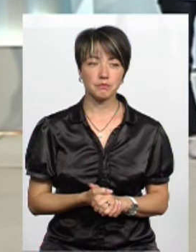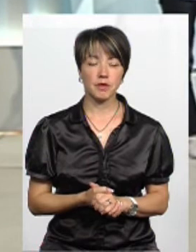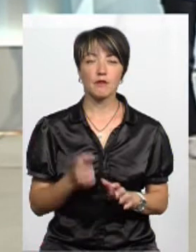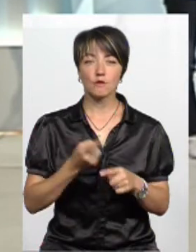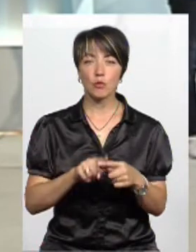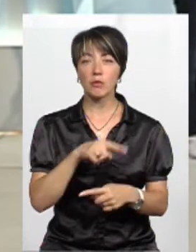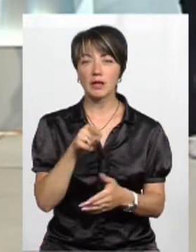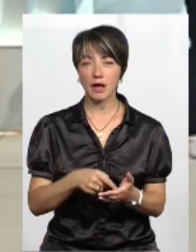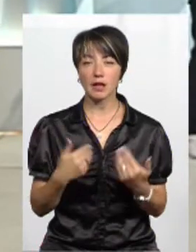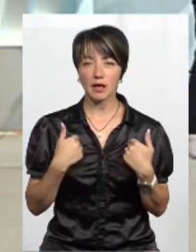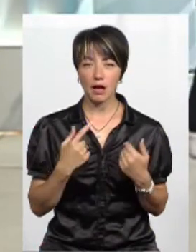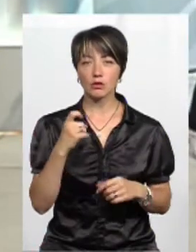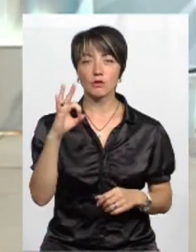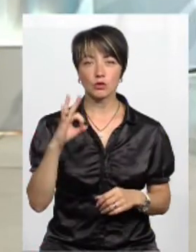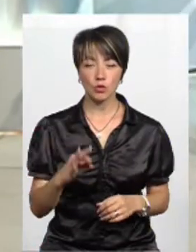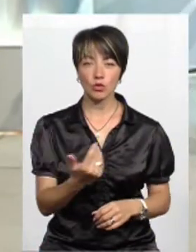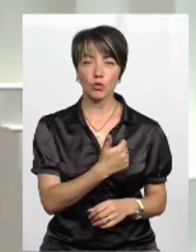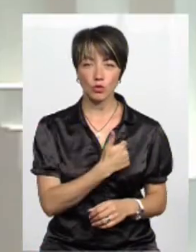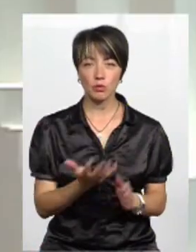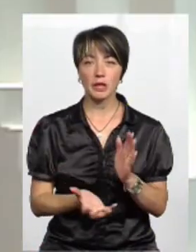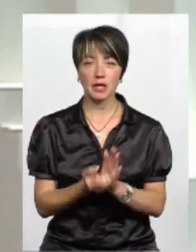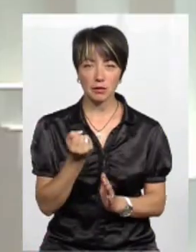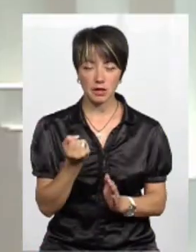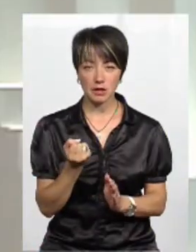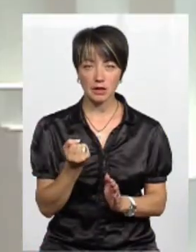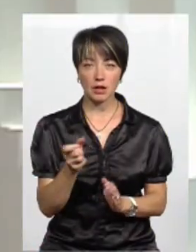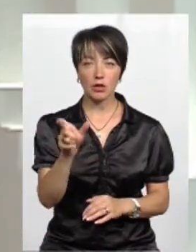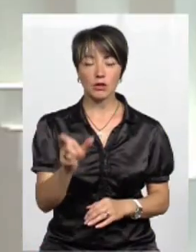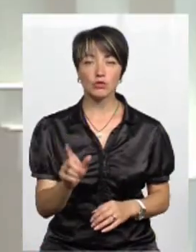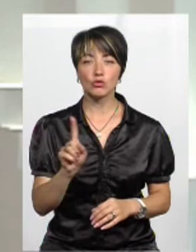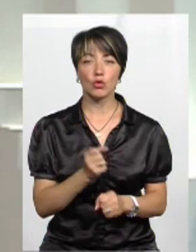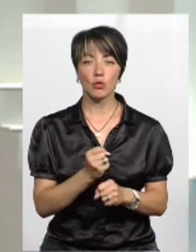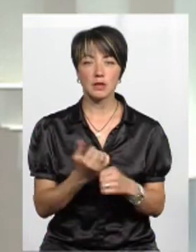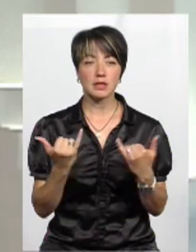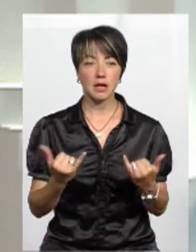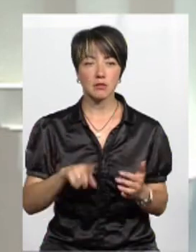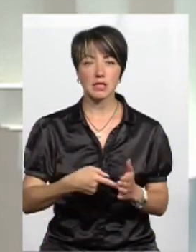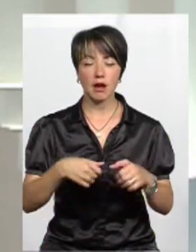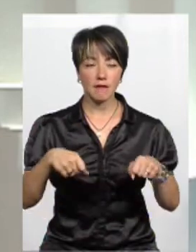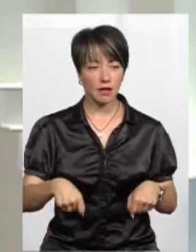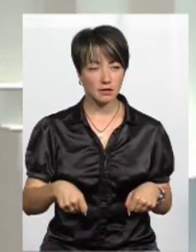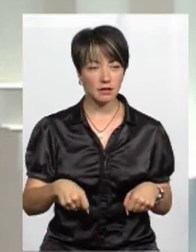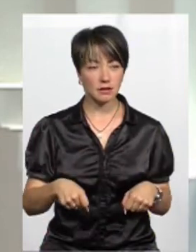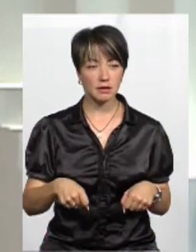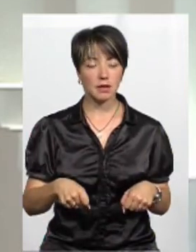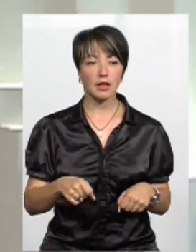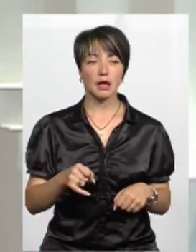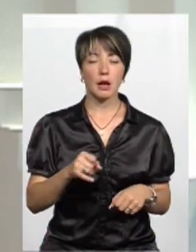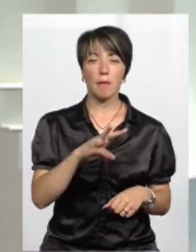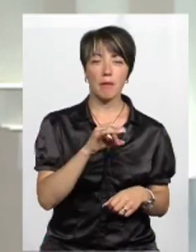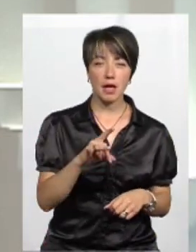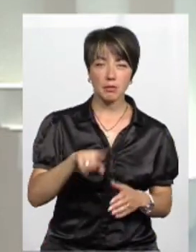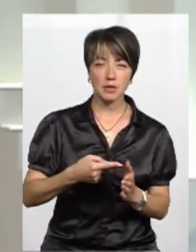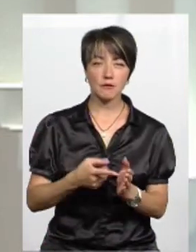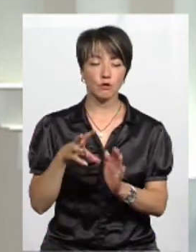В цьому питанні я однозначно хочу підтримати те, що робить зараз міська влада, тобто і мер